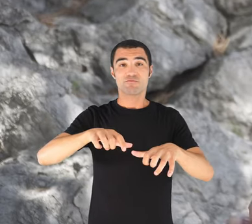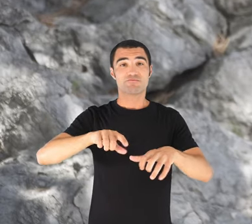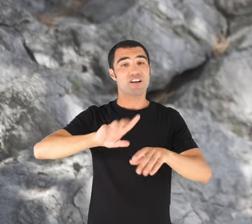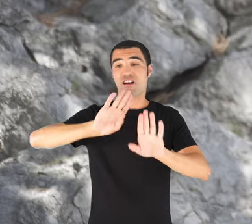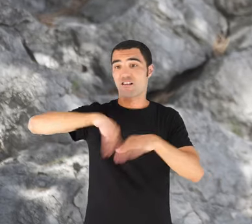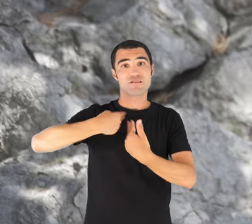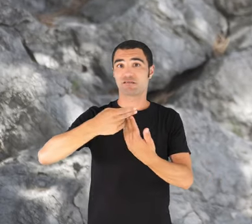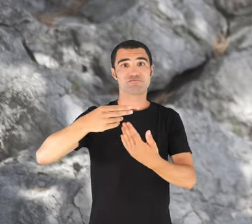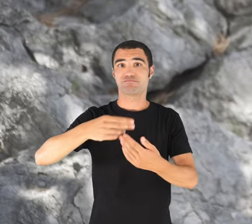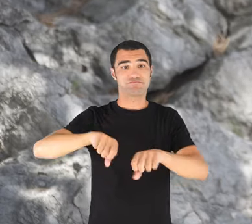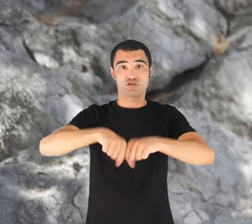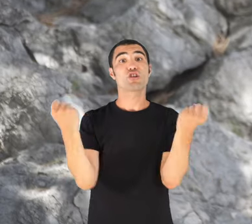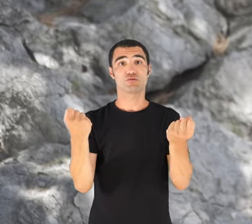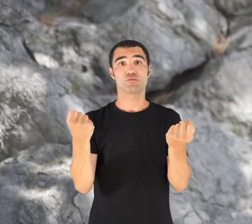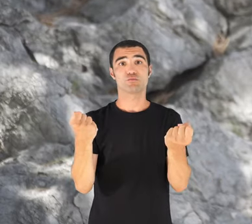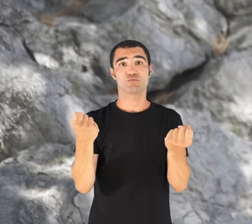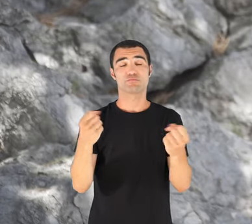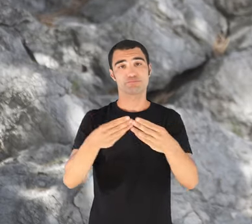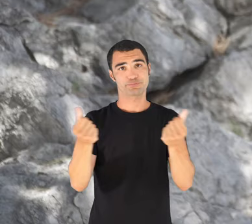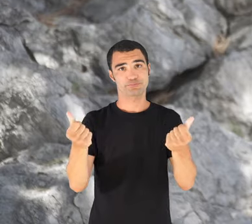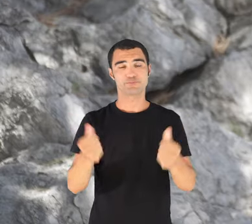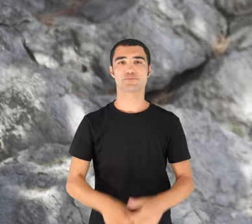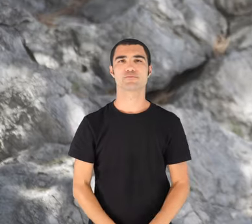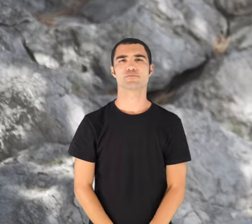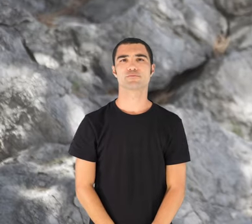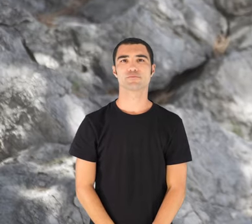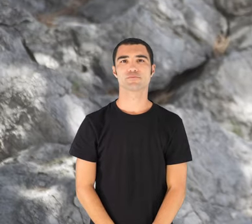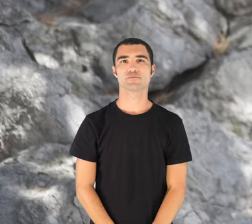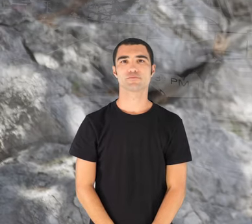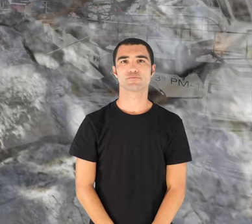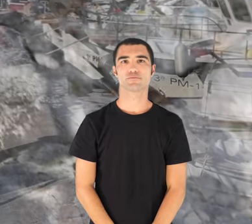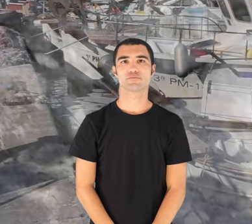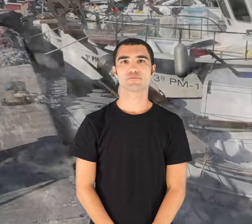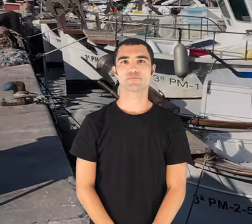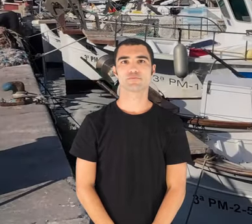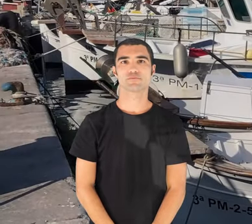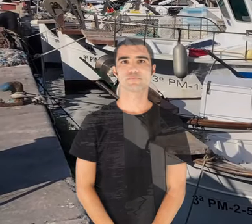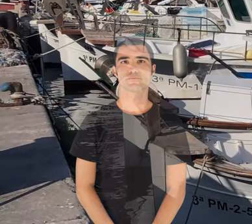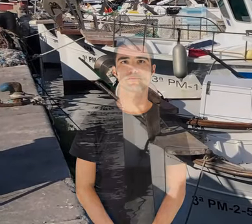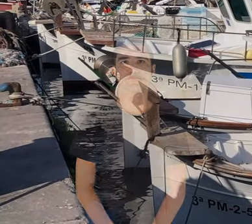diguem-se, que vol acaparar molt, s'anirà...